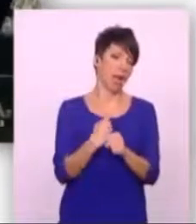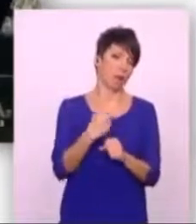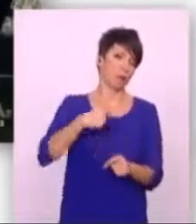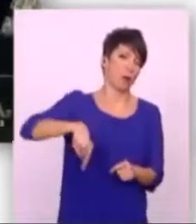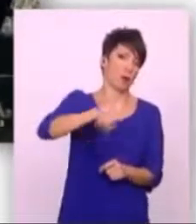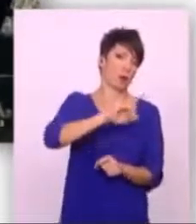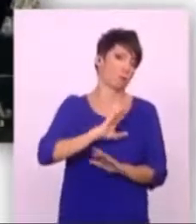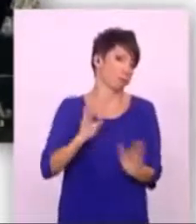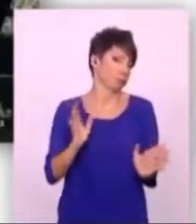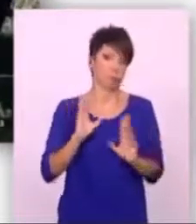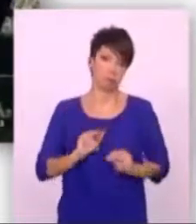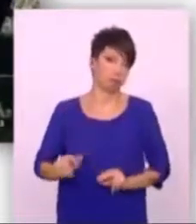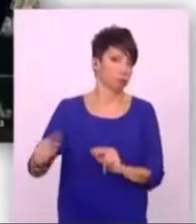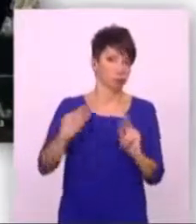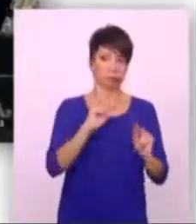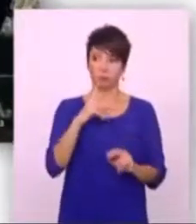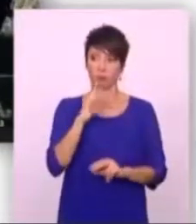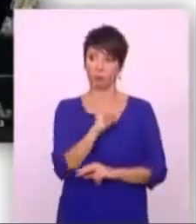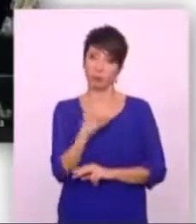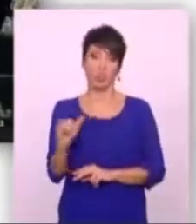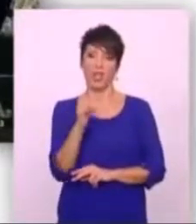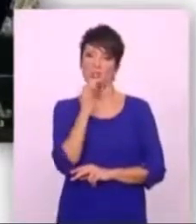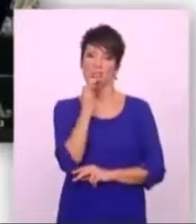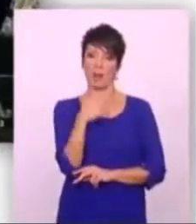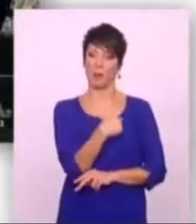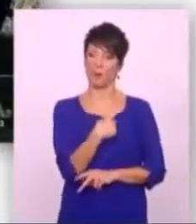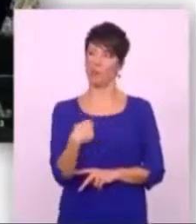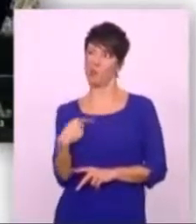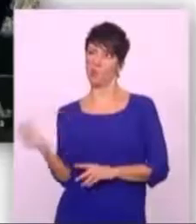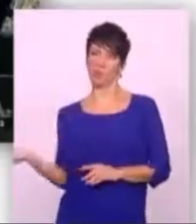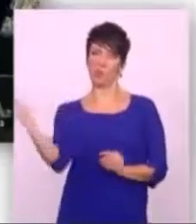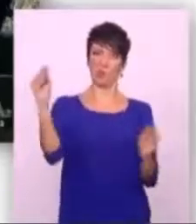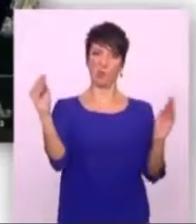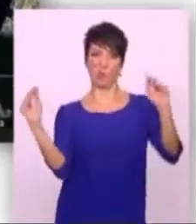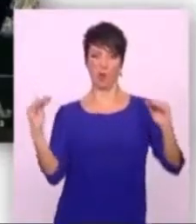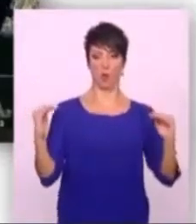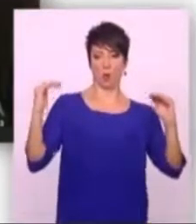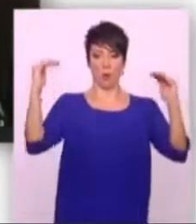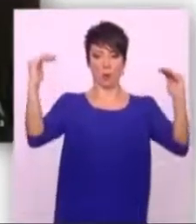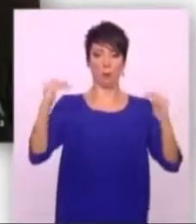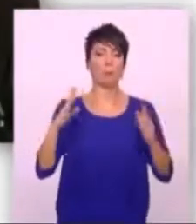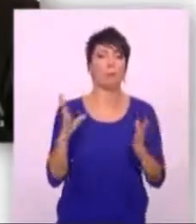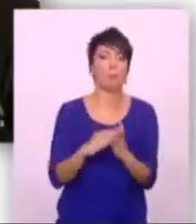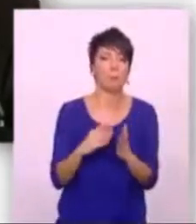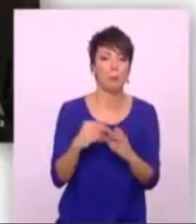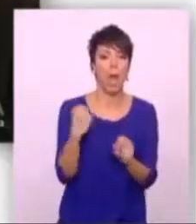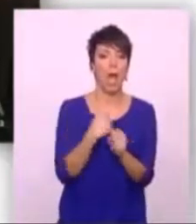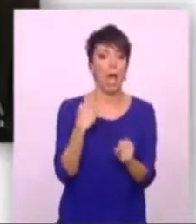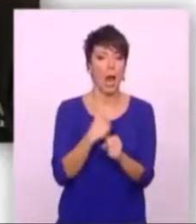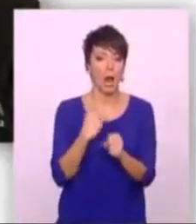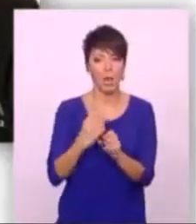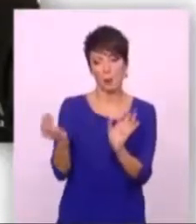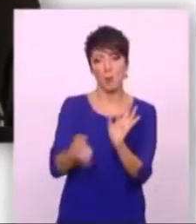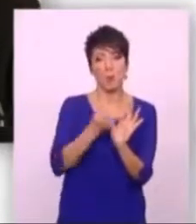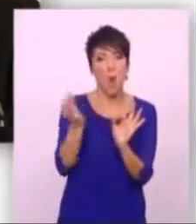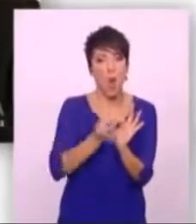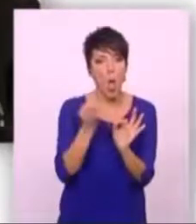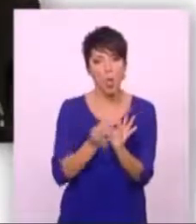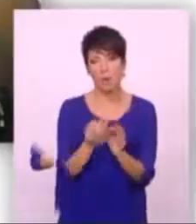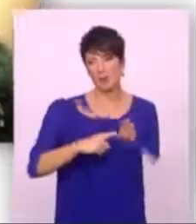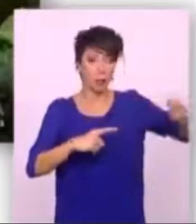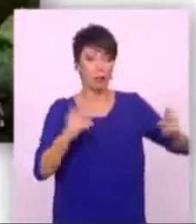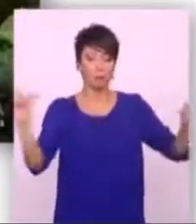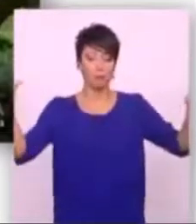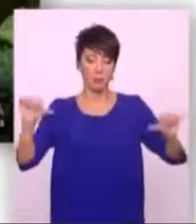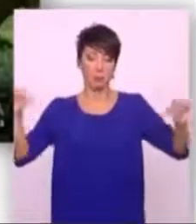γέροντες, πώς θα φέρονται στα. Δεν το είδαν. Εσείς δεν το χαρακτηρίζετε βόλεμα αυτό τώρα? Όχι, διότι παραδείγματος χάρη